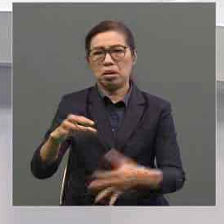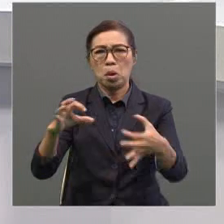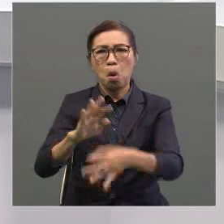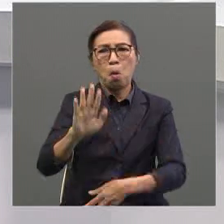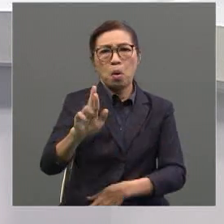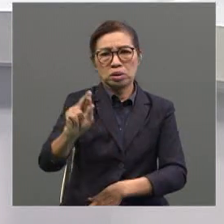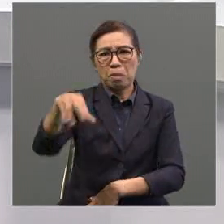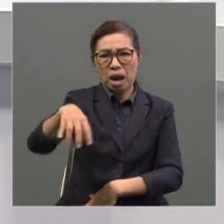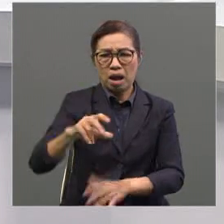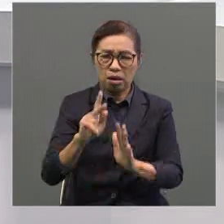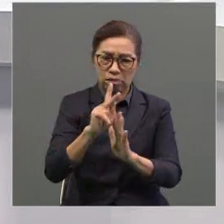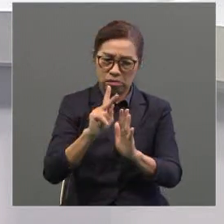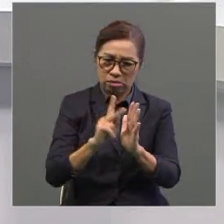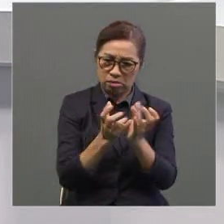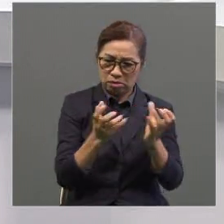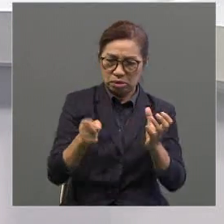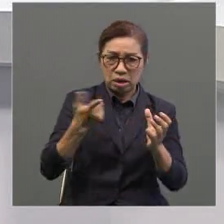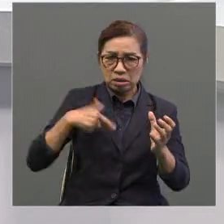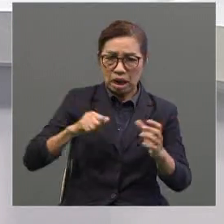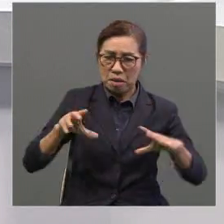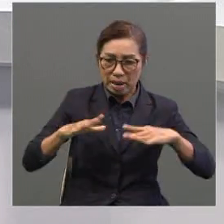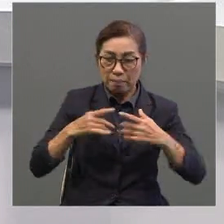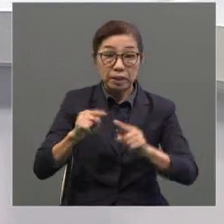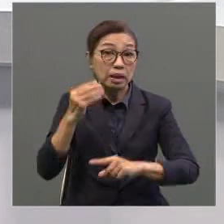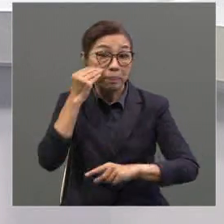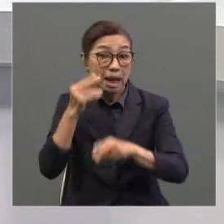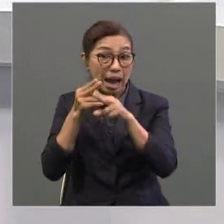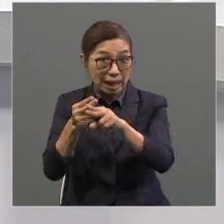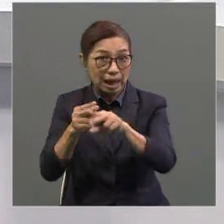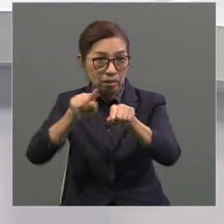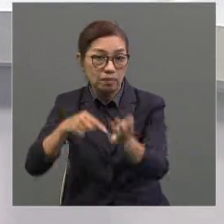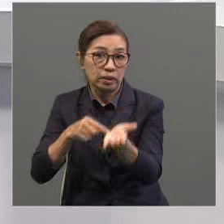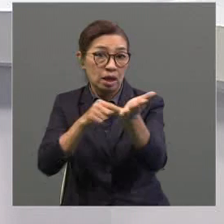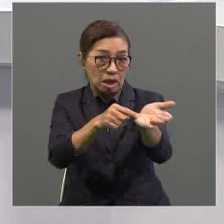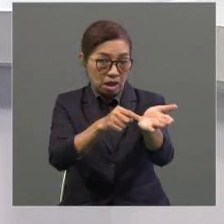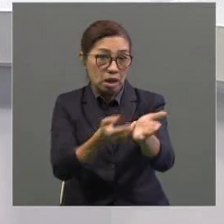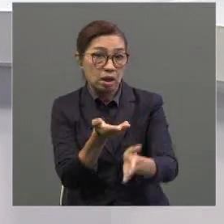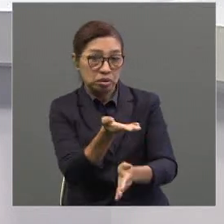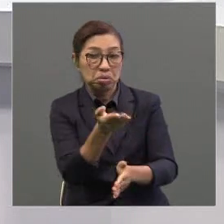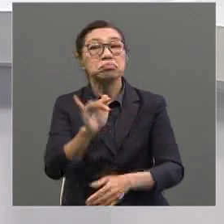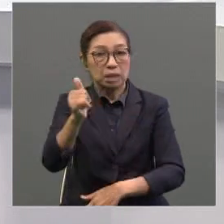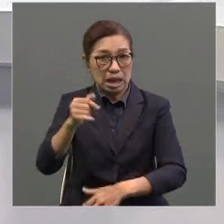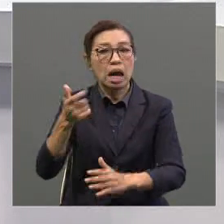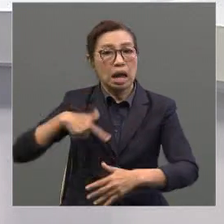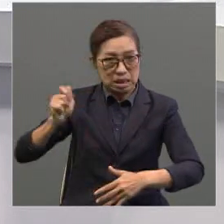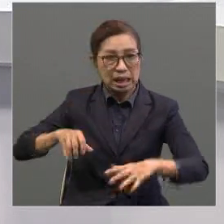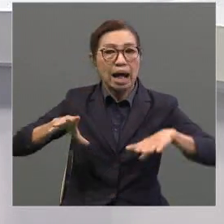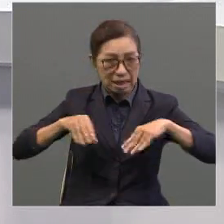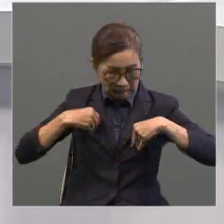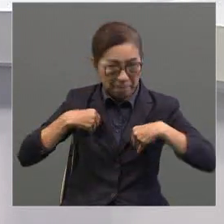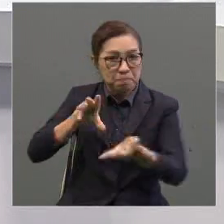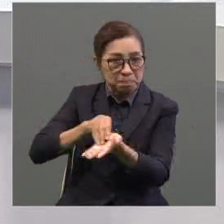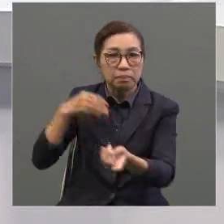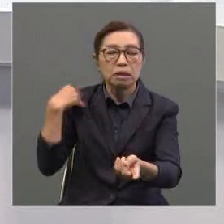กรณีนึงถ้าตัวคุณนิทานไปยื่นเองกรณีนี้ศาลอาจจะรับก็ได้อันนี้ก็เป็นมุมมองแล้วก็ความเห็นเกี่ยวกับเรื่องของดังกล่าว